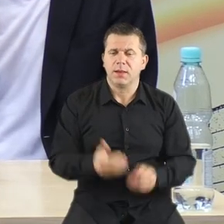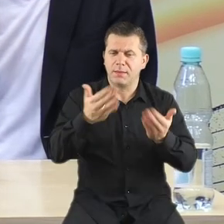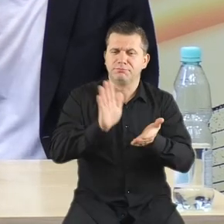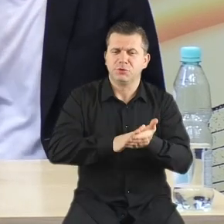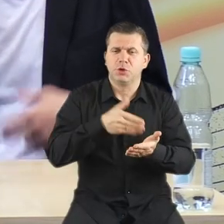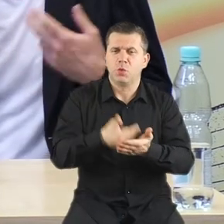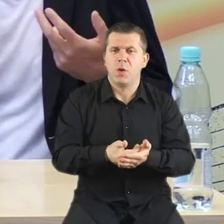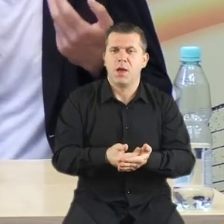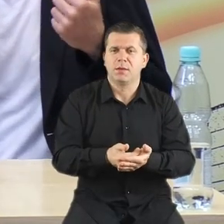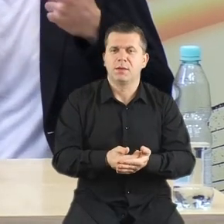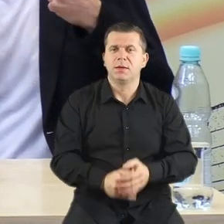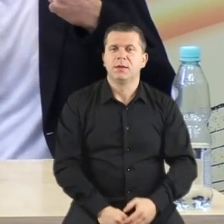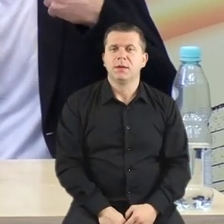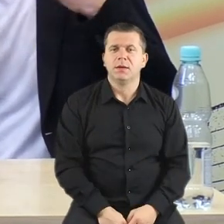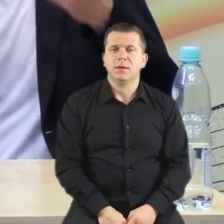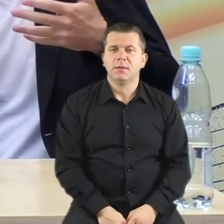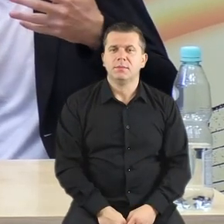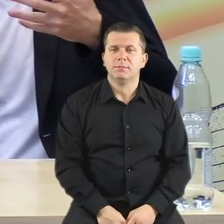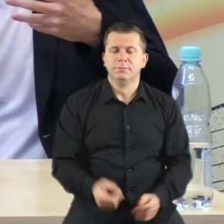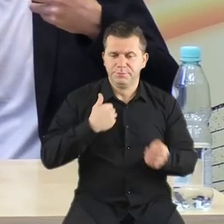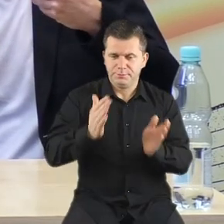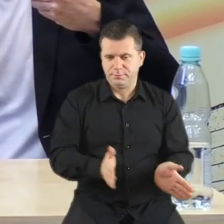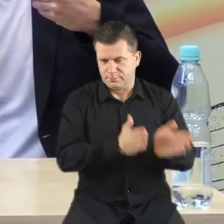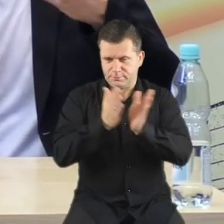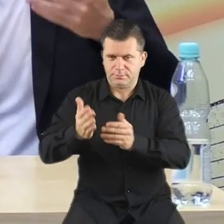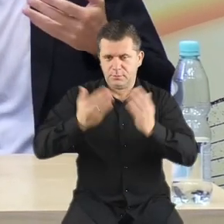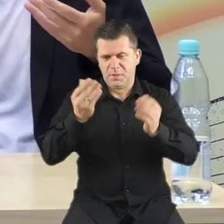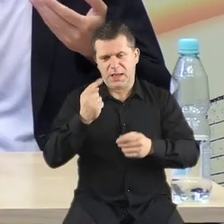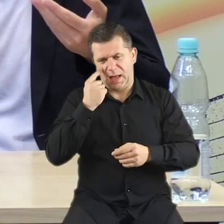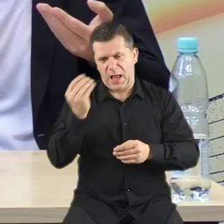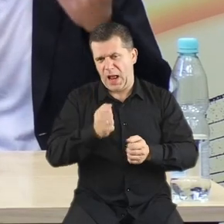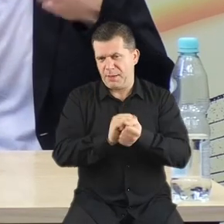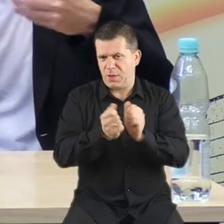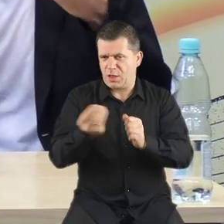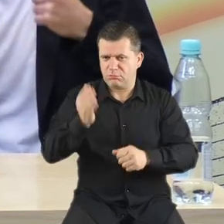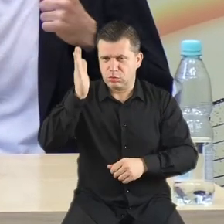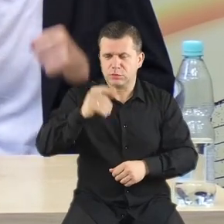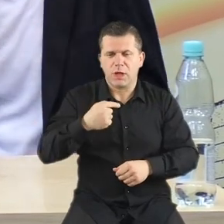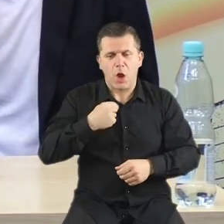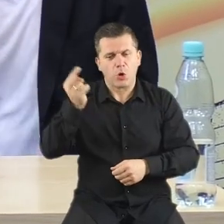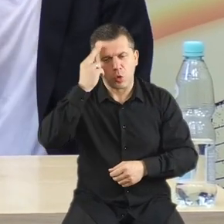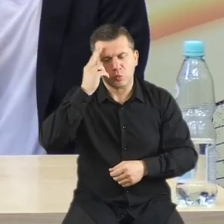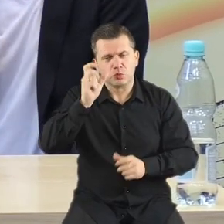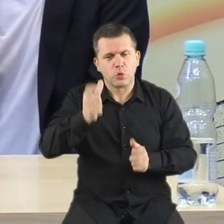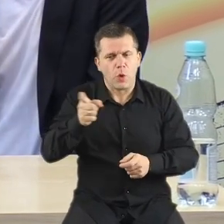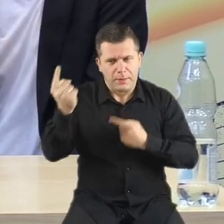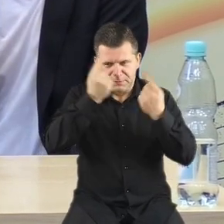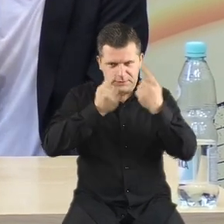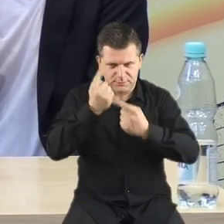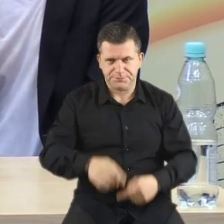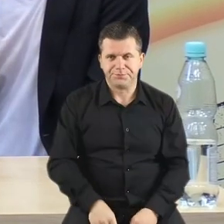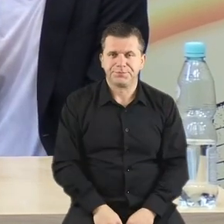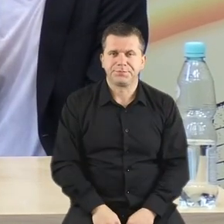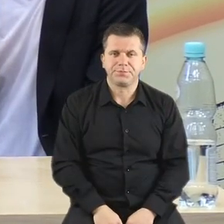przykład, coś, co dopiero następnego dnia, czy jeszcze później rozumiałem, co ona miała na myśli. Ja pamiętam, że